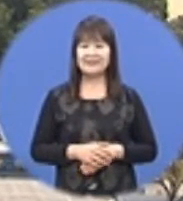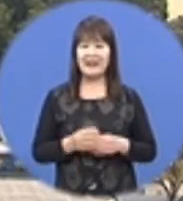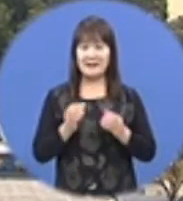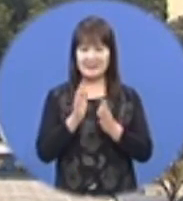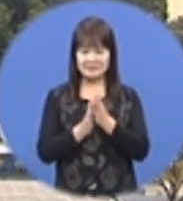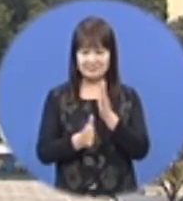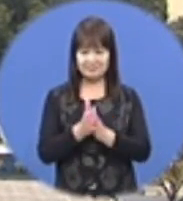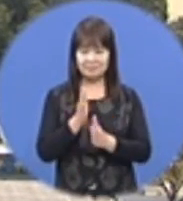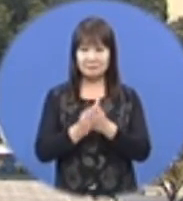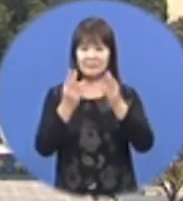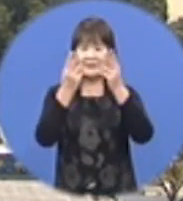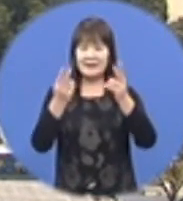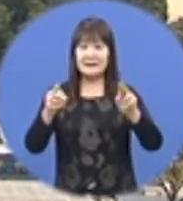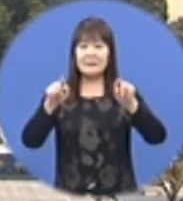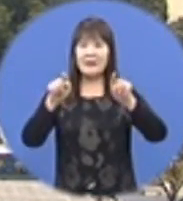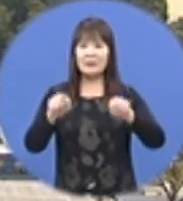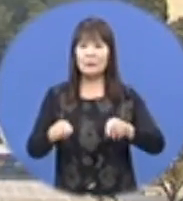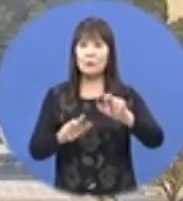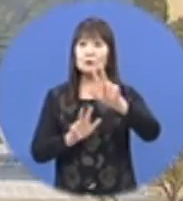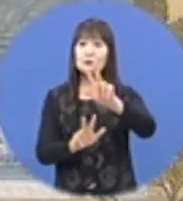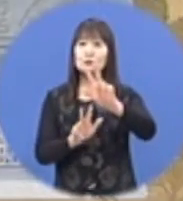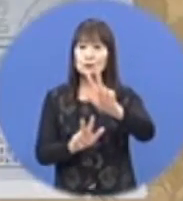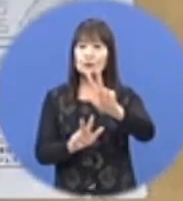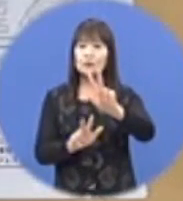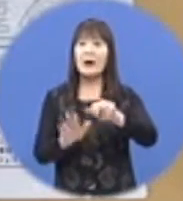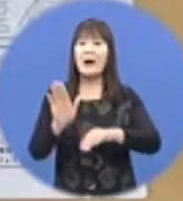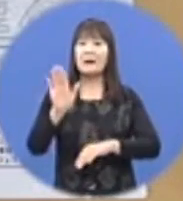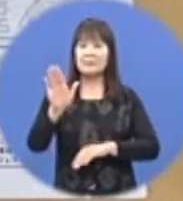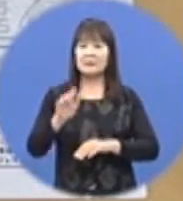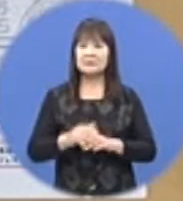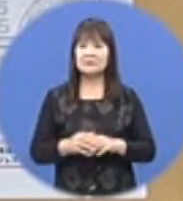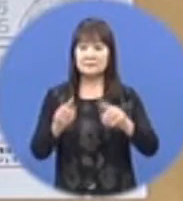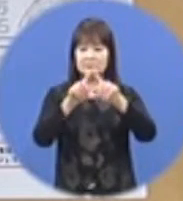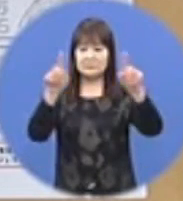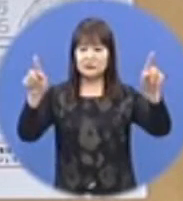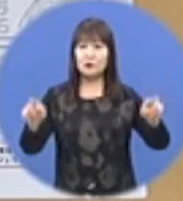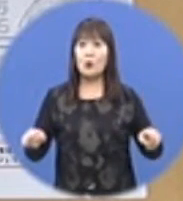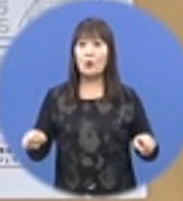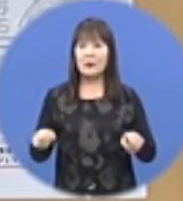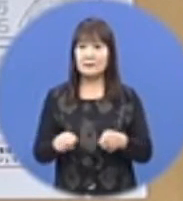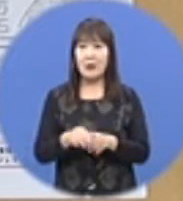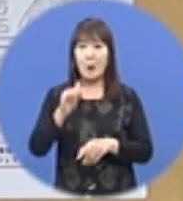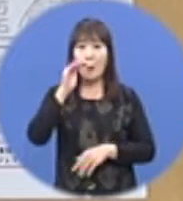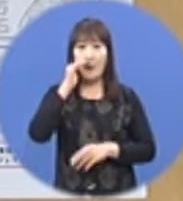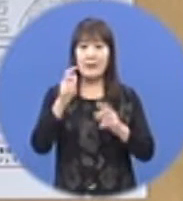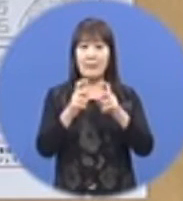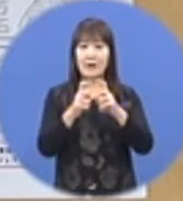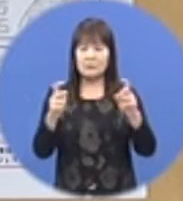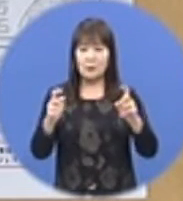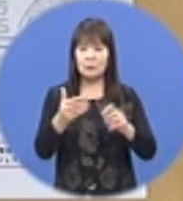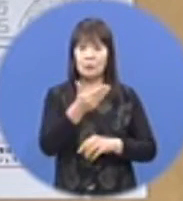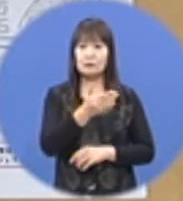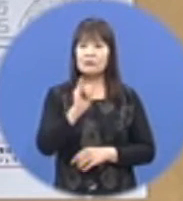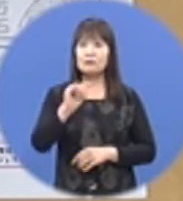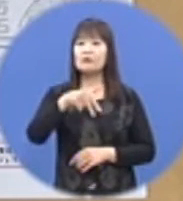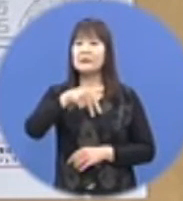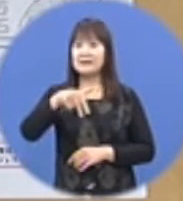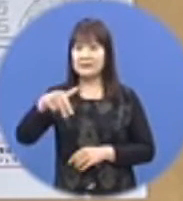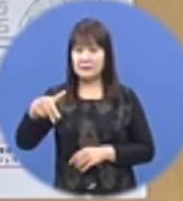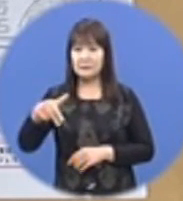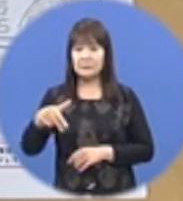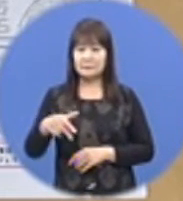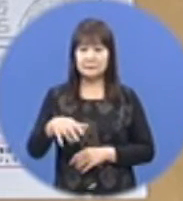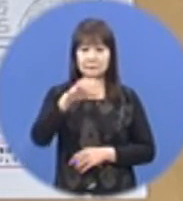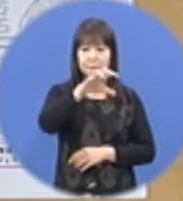改めてイベントのルールをご説明しましょう。巨大なスゴロクと化した和歌山城でのクイズラリー、城